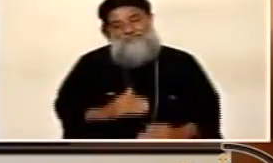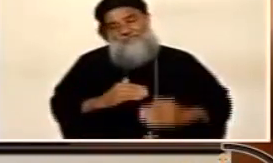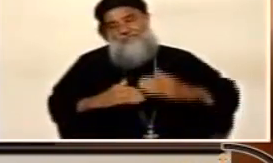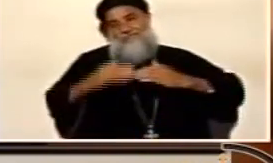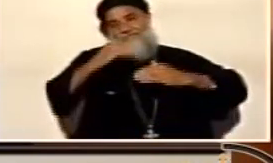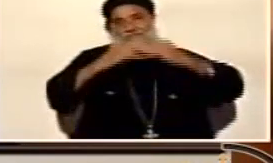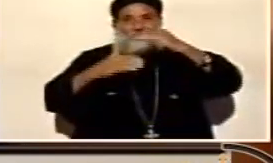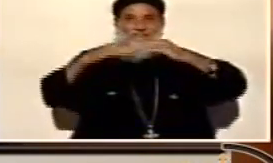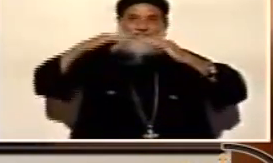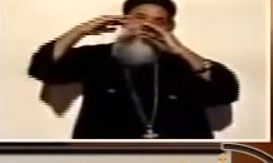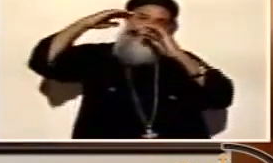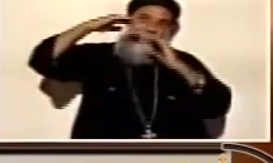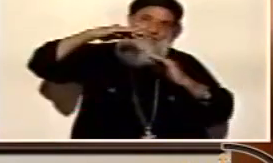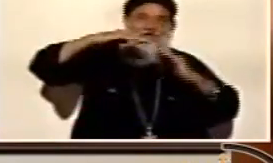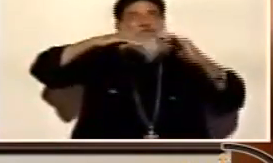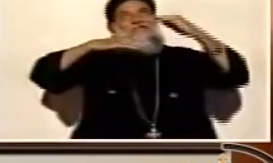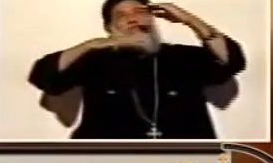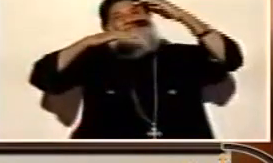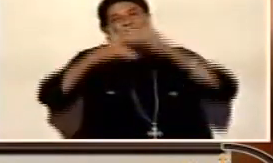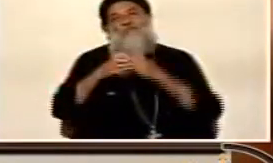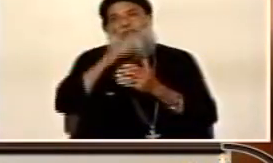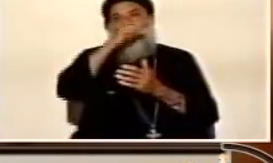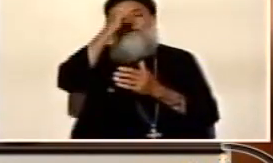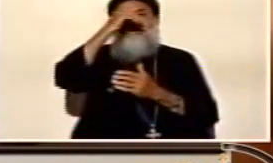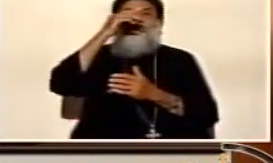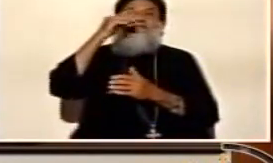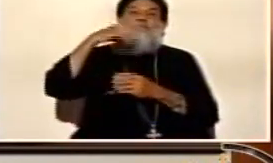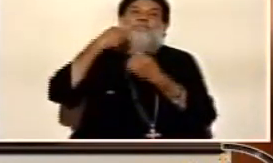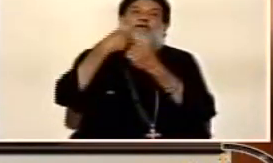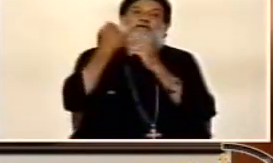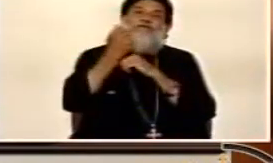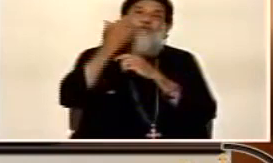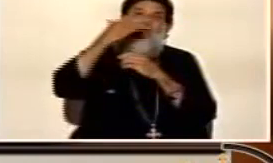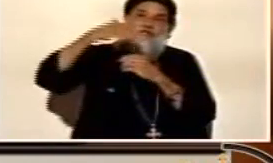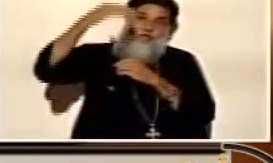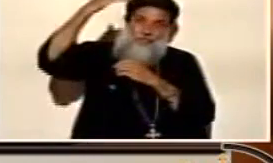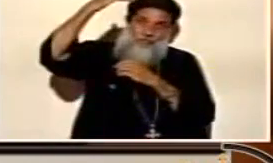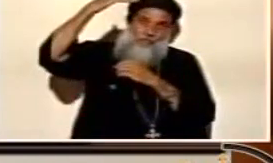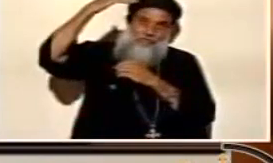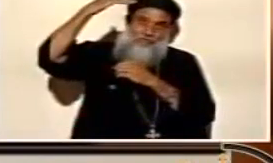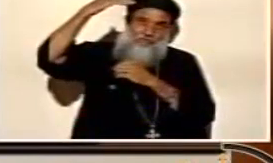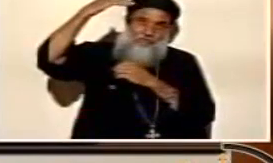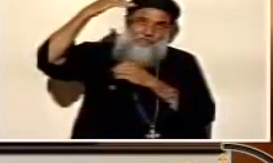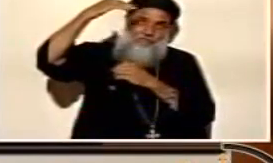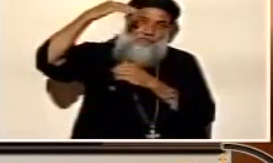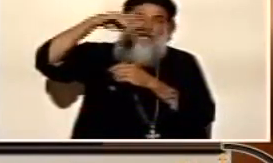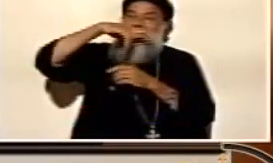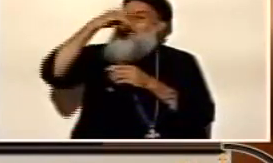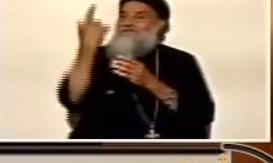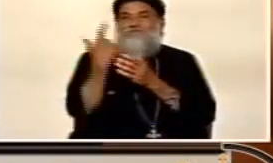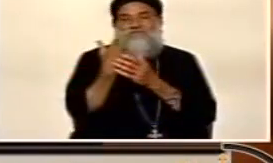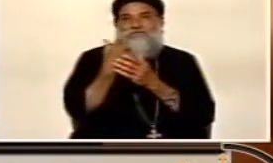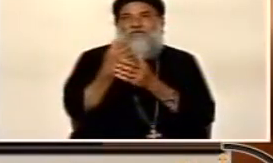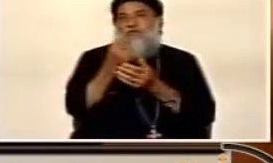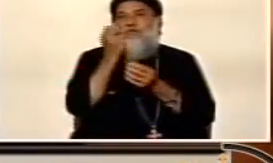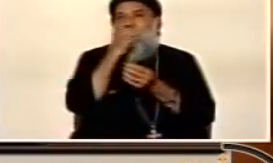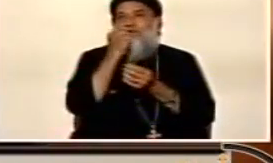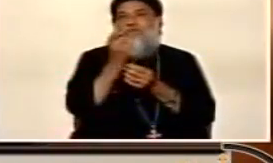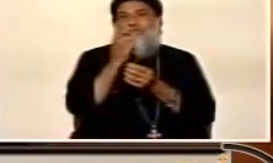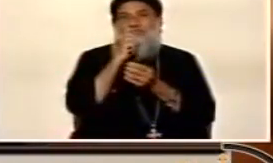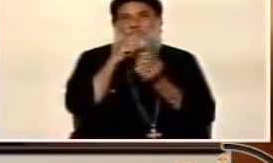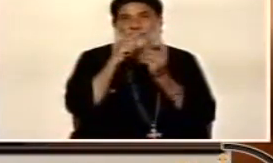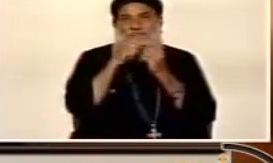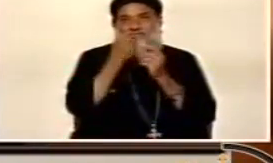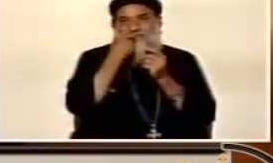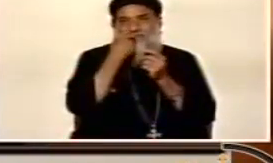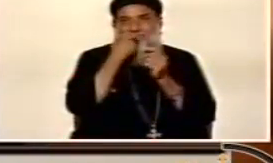التدرج، يعني الأعياد السيدية الكبرى تكسر الصوم نفسه، فطار يفطر